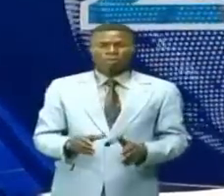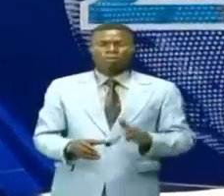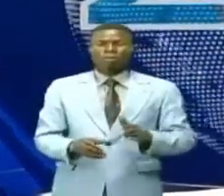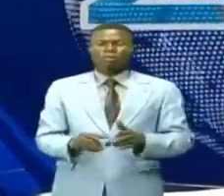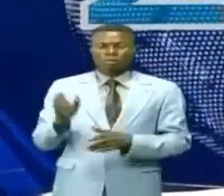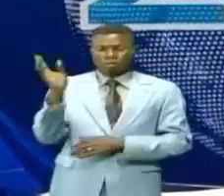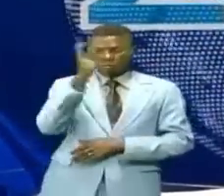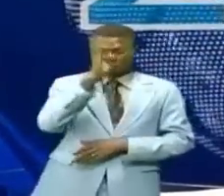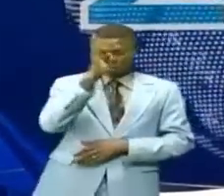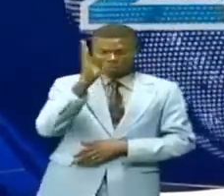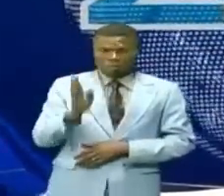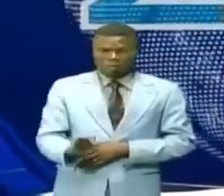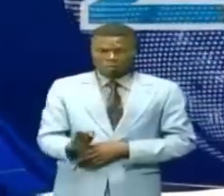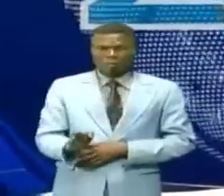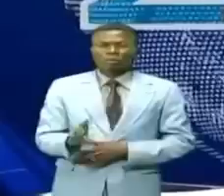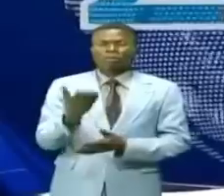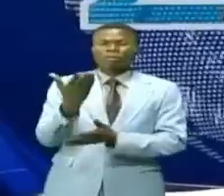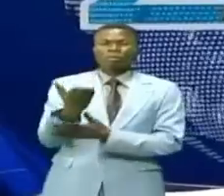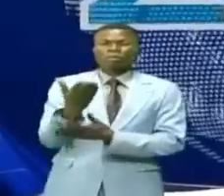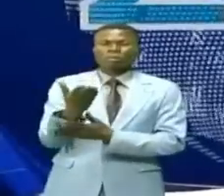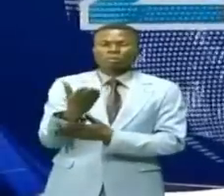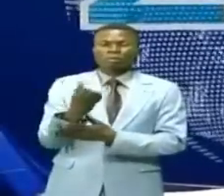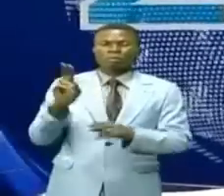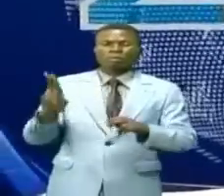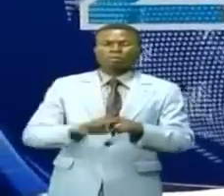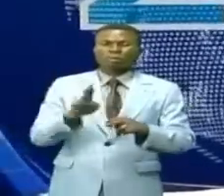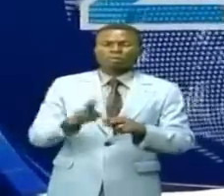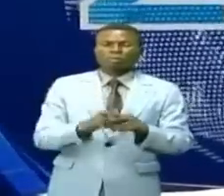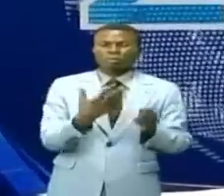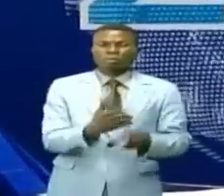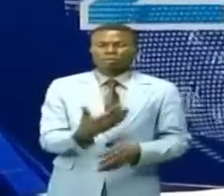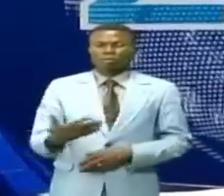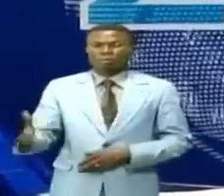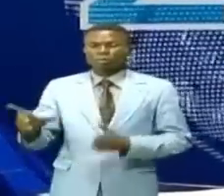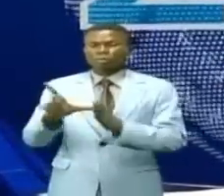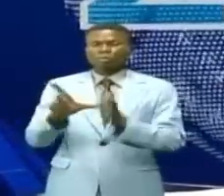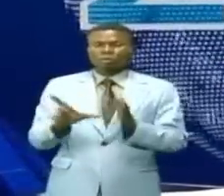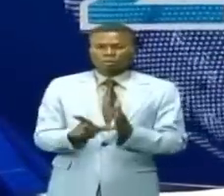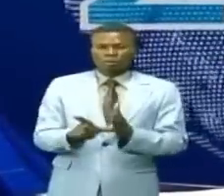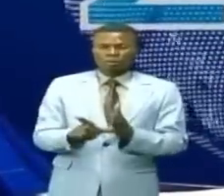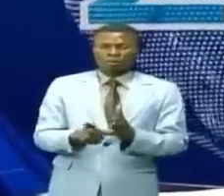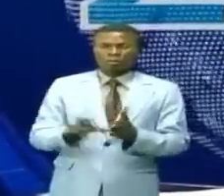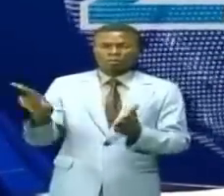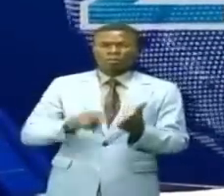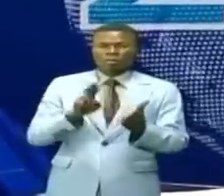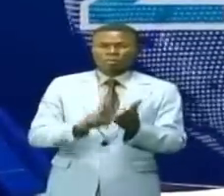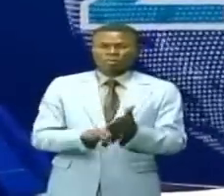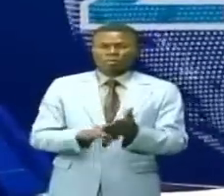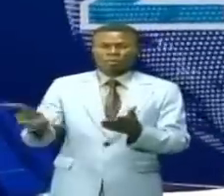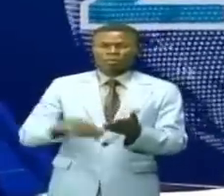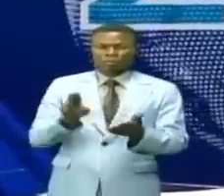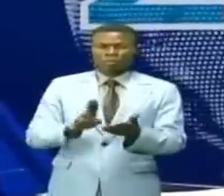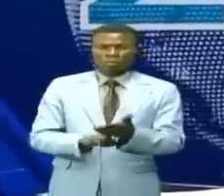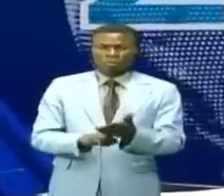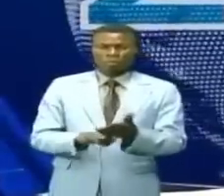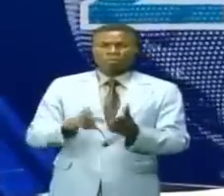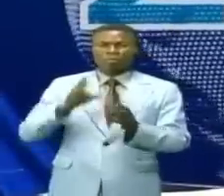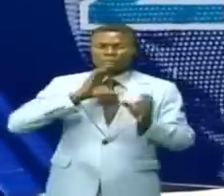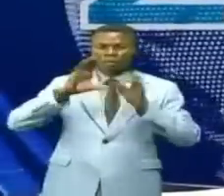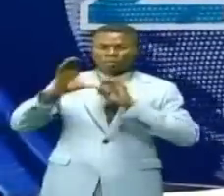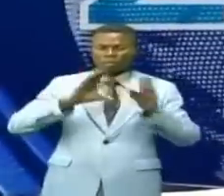en douane, déclarant qu'en exécution des dispositions pertinentes du Code des assurances et en application du